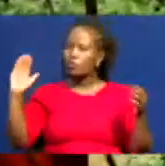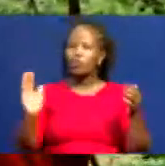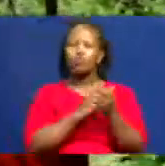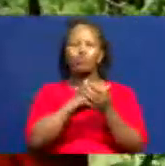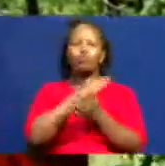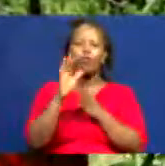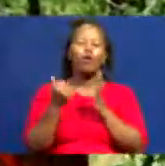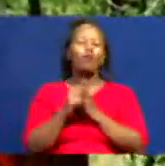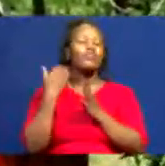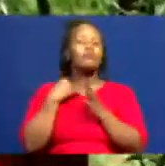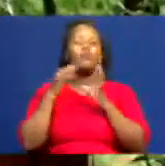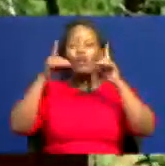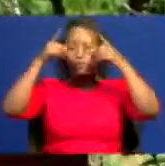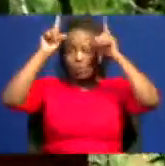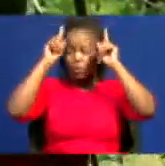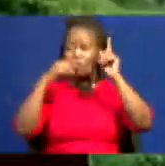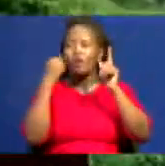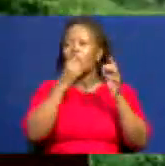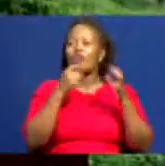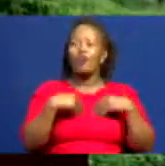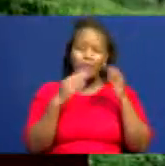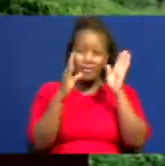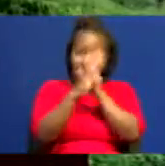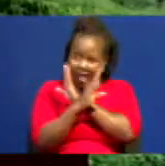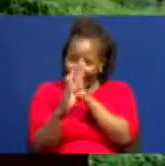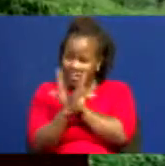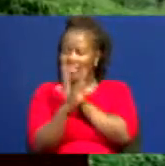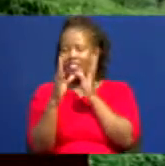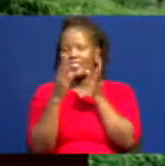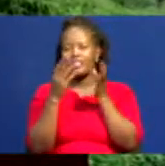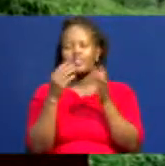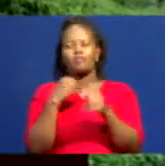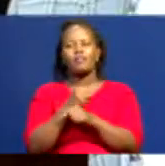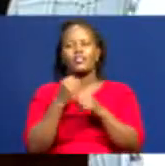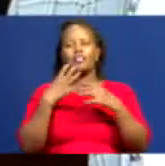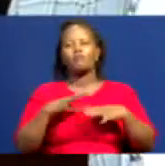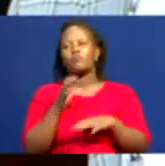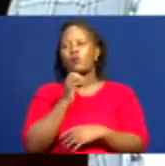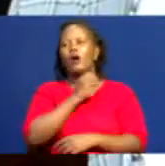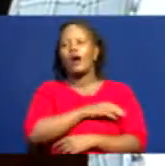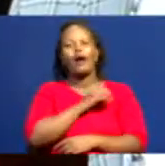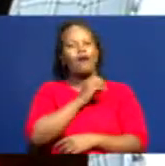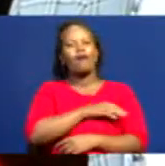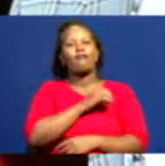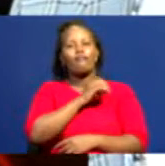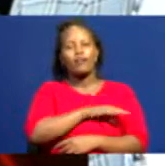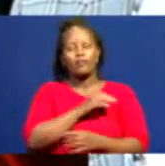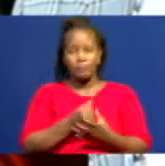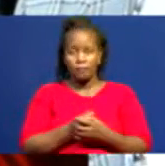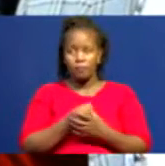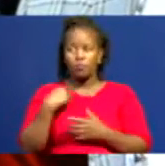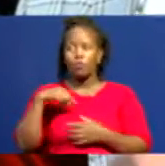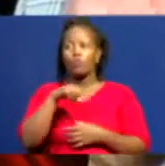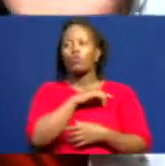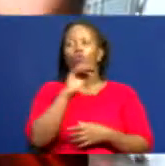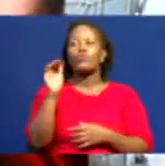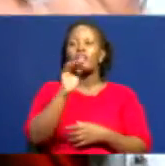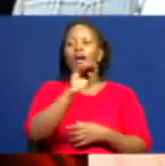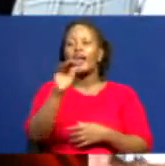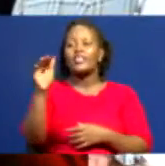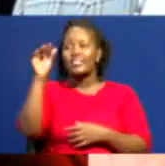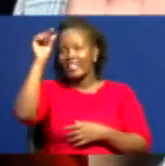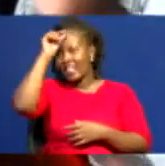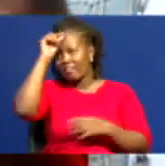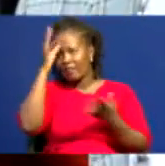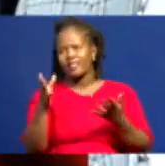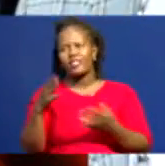area who have been hiding behind the hills, causing panic in the area. Sisi naomba serikali kwamba yale maneno ambayo